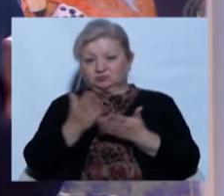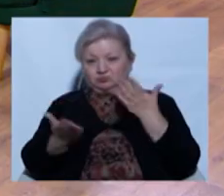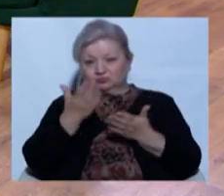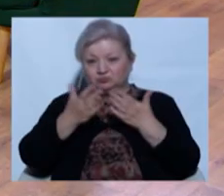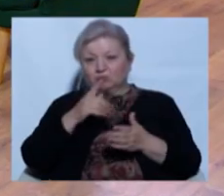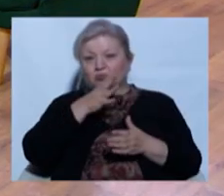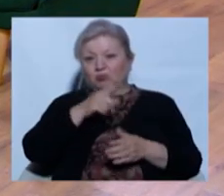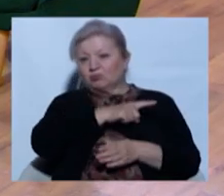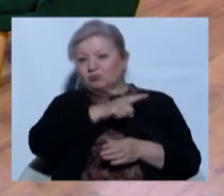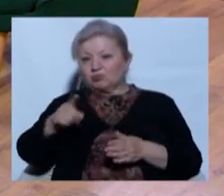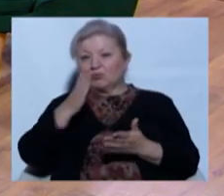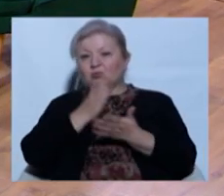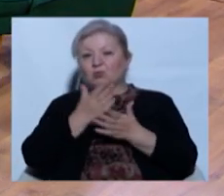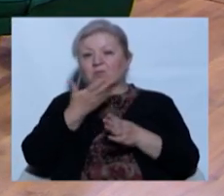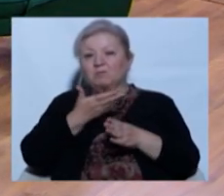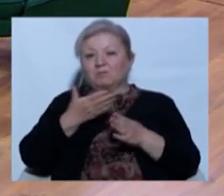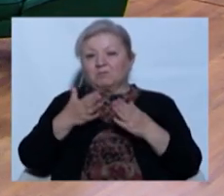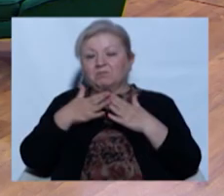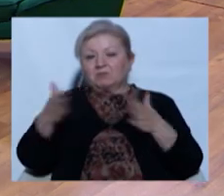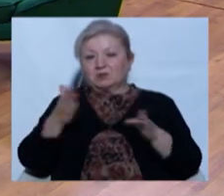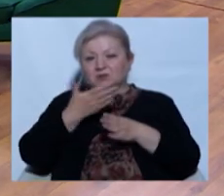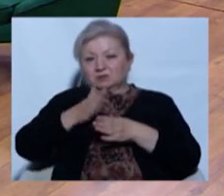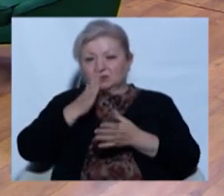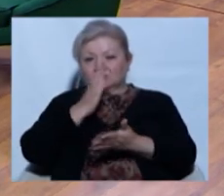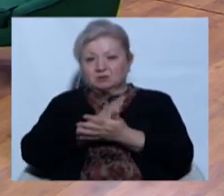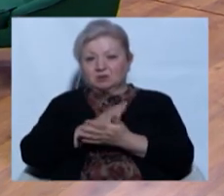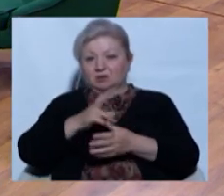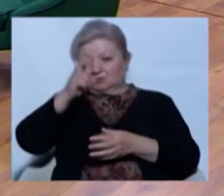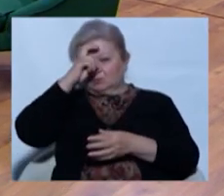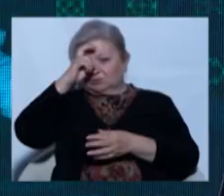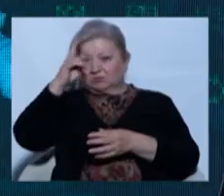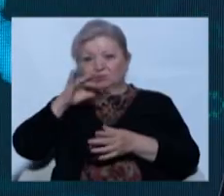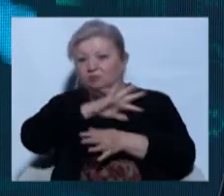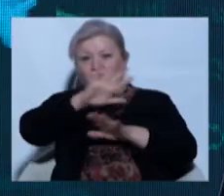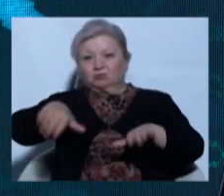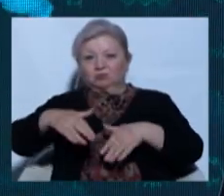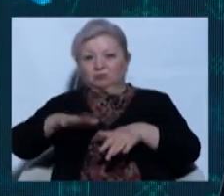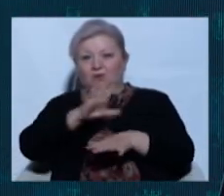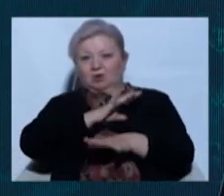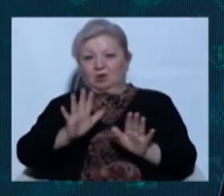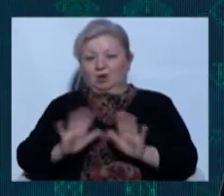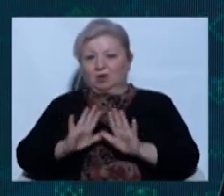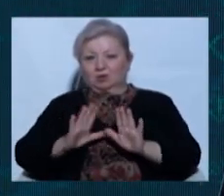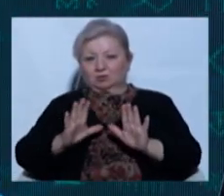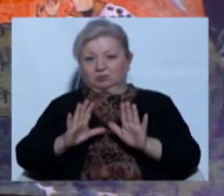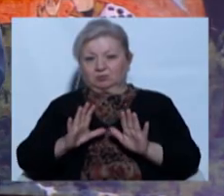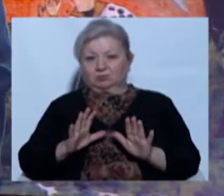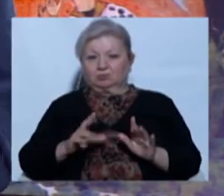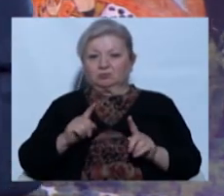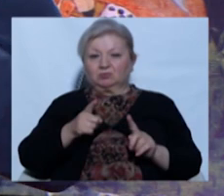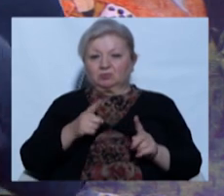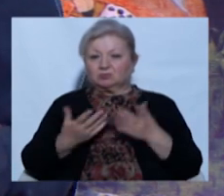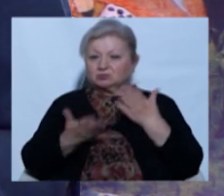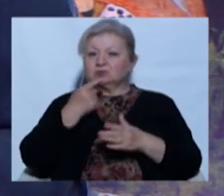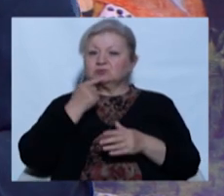დროში, უფრო მეტი ნაწილი სახელმწიფოები არ არსებობდა, ქვეყნები არ არსებობდა, ხო? შეიძლება ეს რთულად წარმოსადგენი